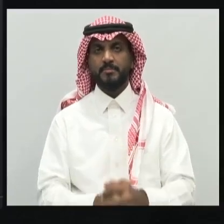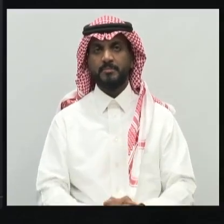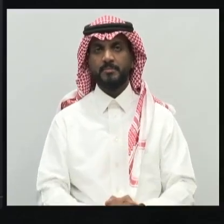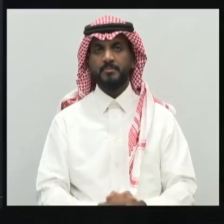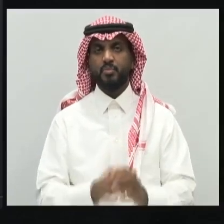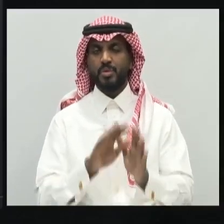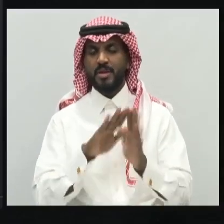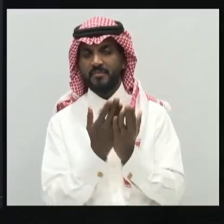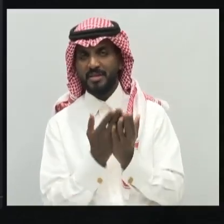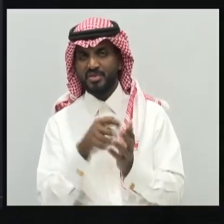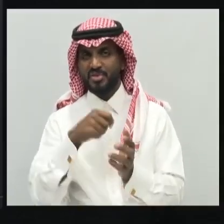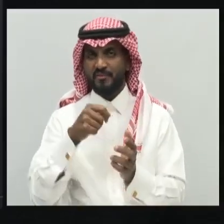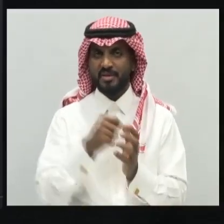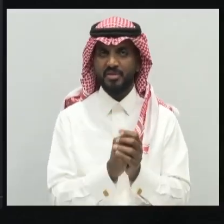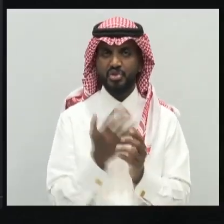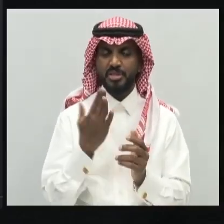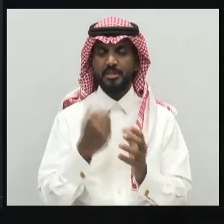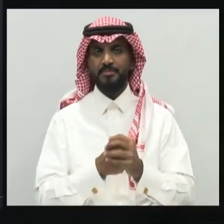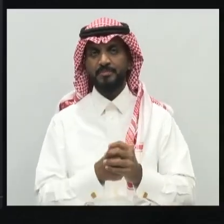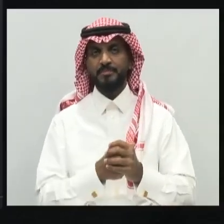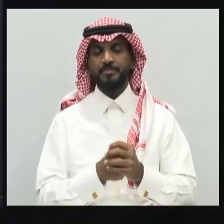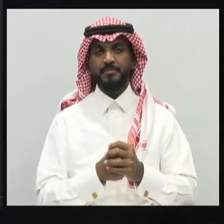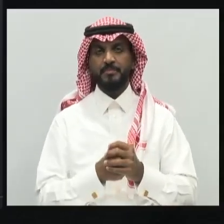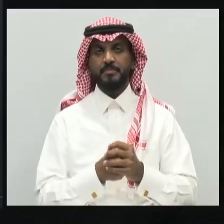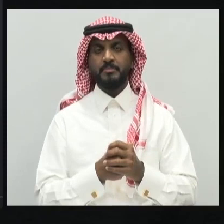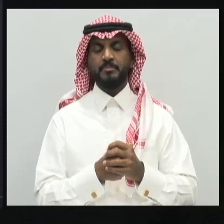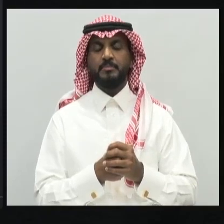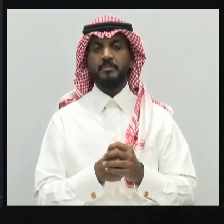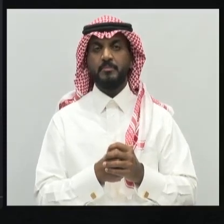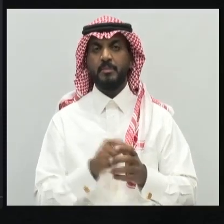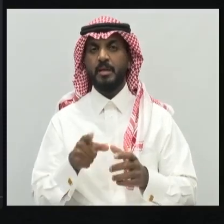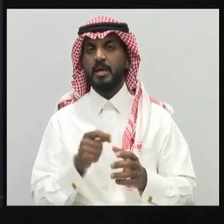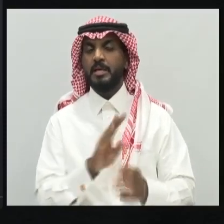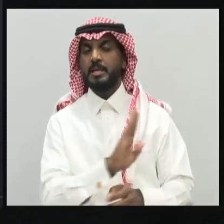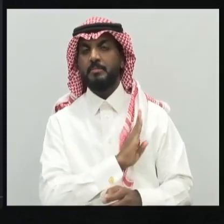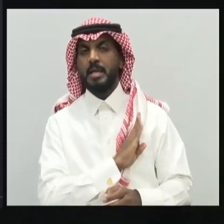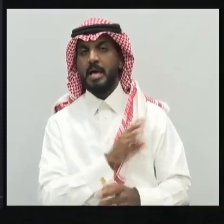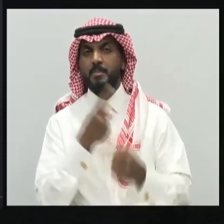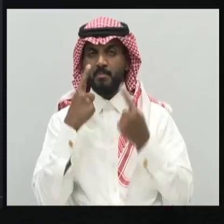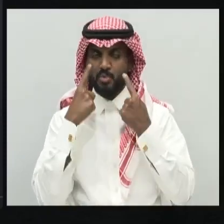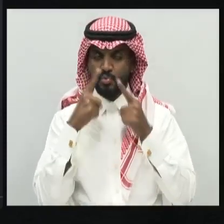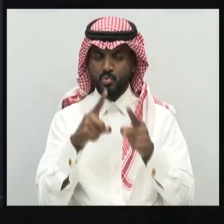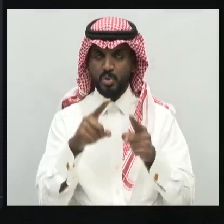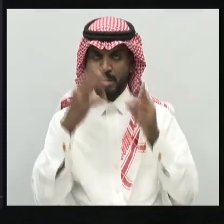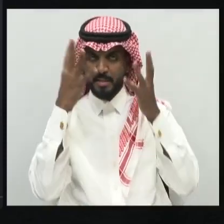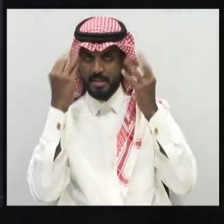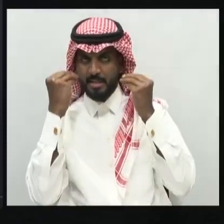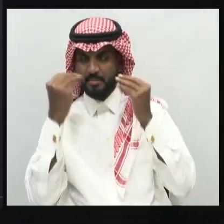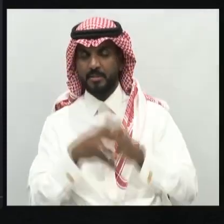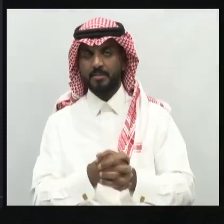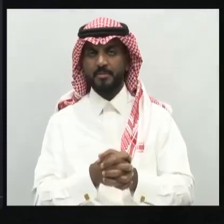لنفتح صفحه جديده ورقه جديده الان املا منظور كما تعلمنا